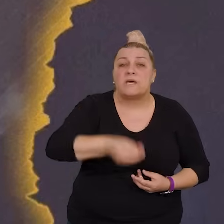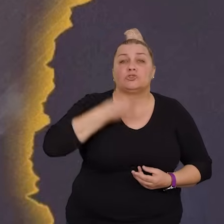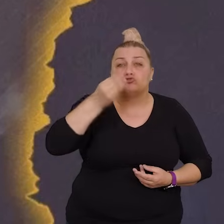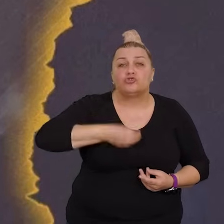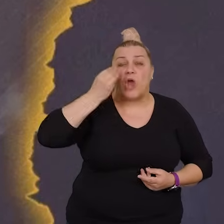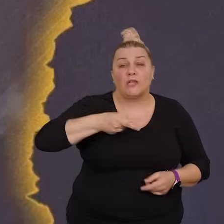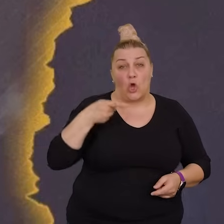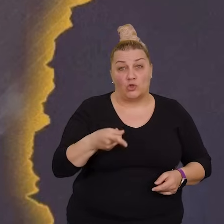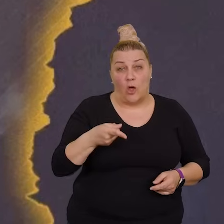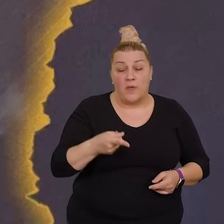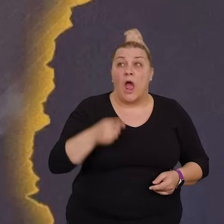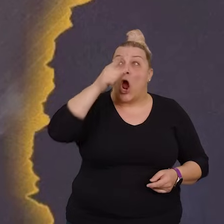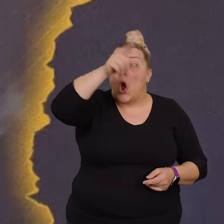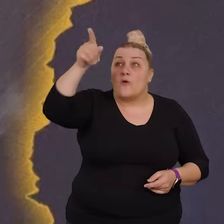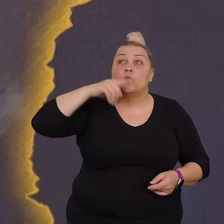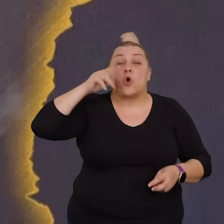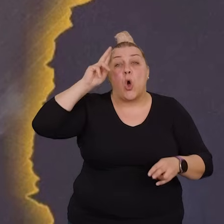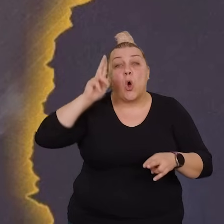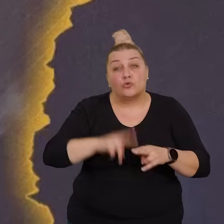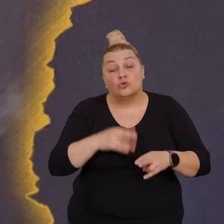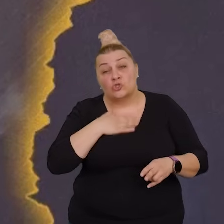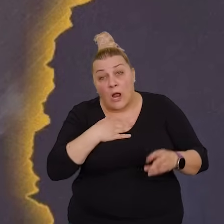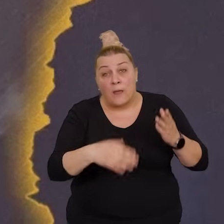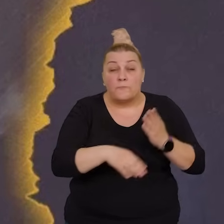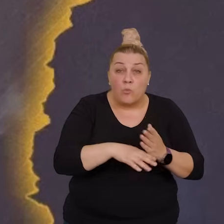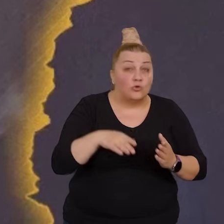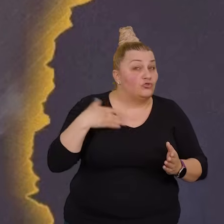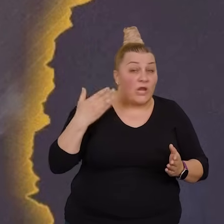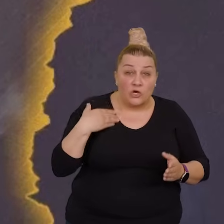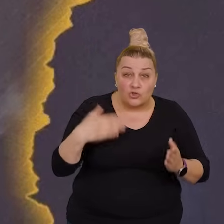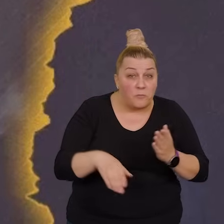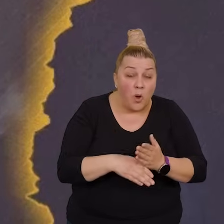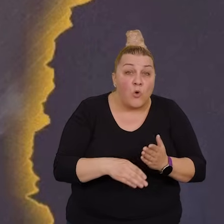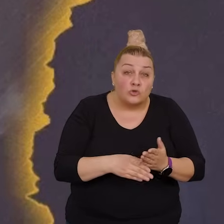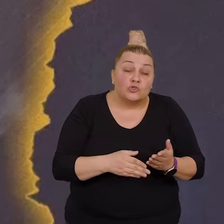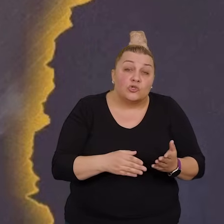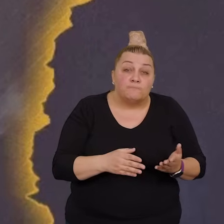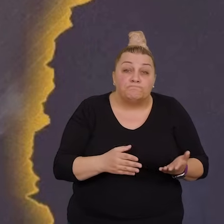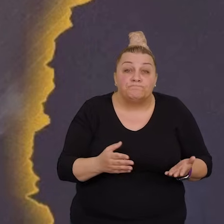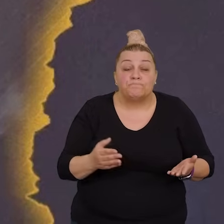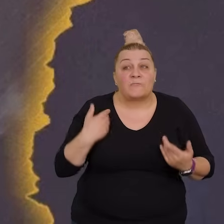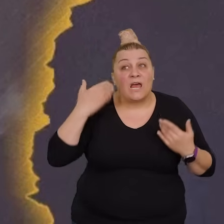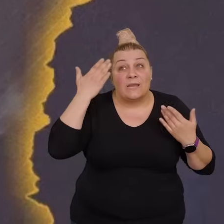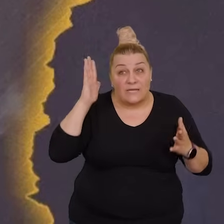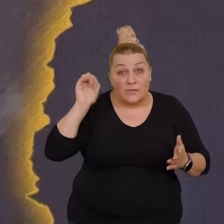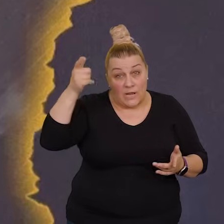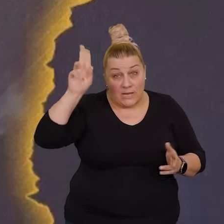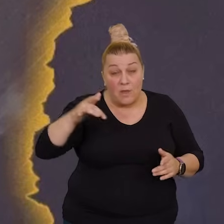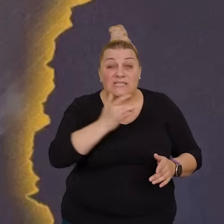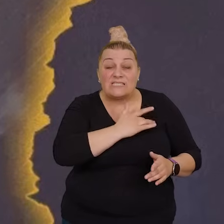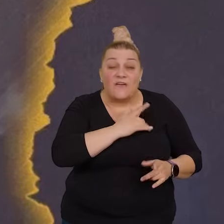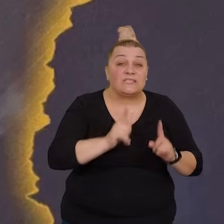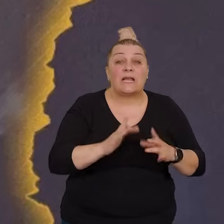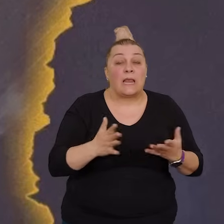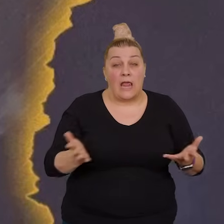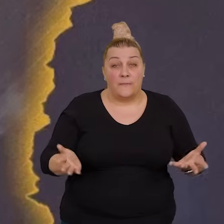koji odlučuju da li nešto pomoći ili ne, barem da im, koliko oni savjest imaju, ja to ne znam. To svaki čovjek zna za